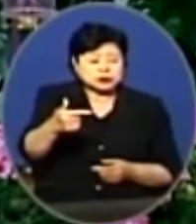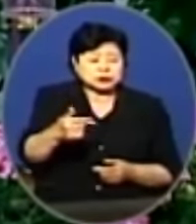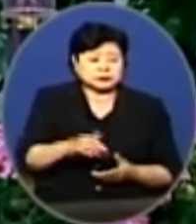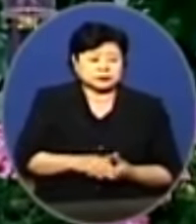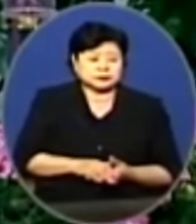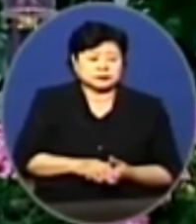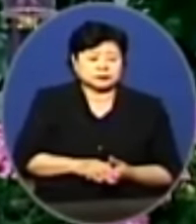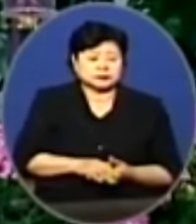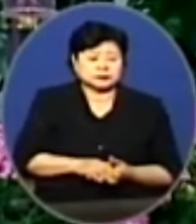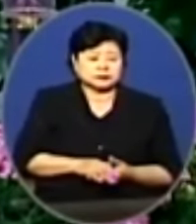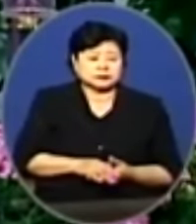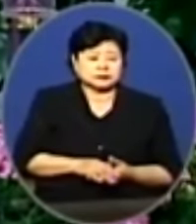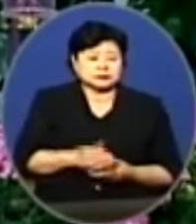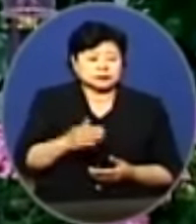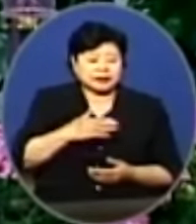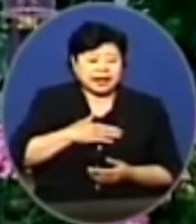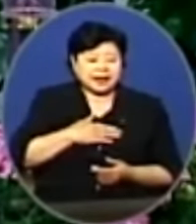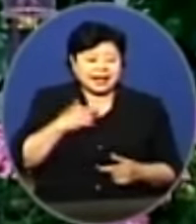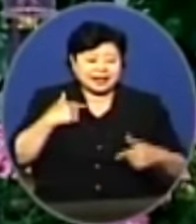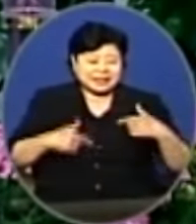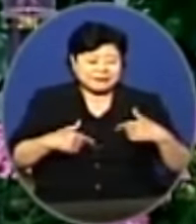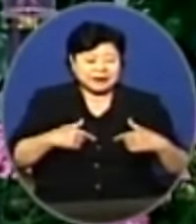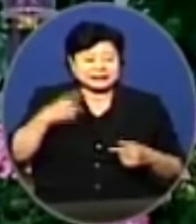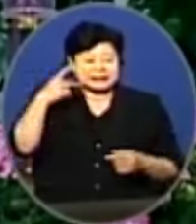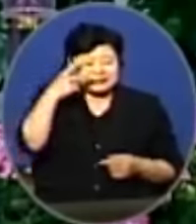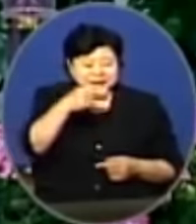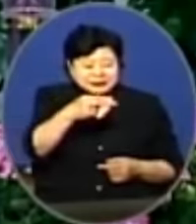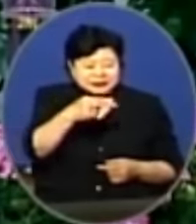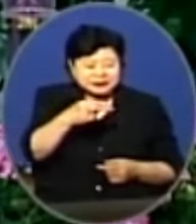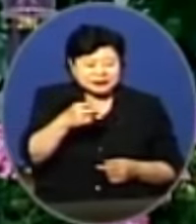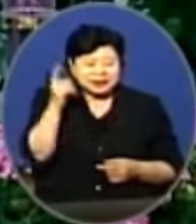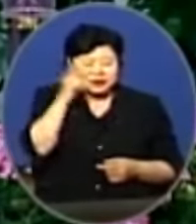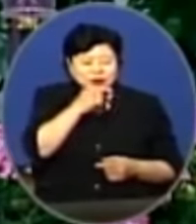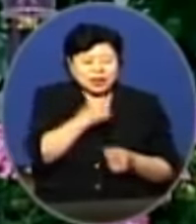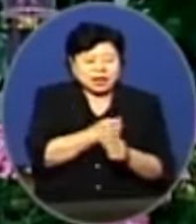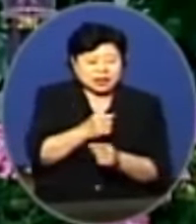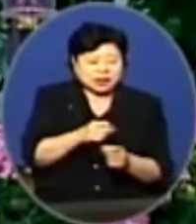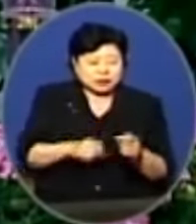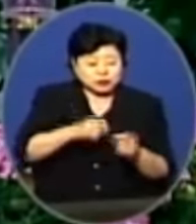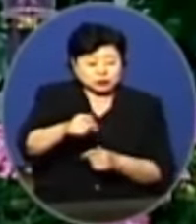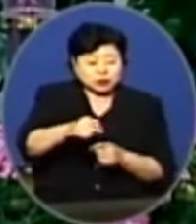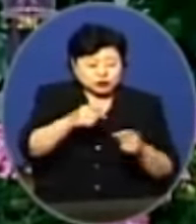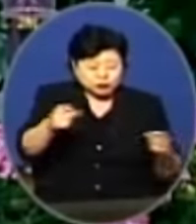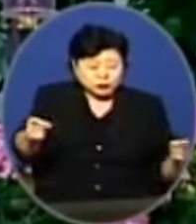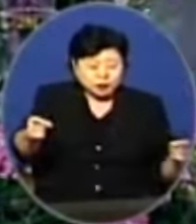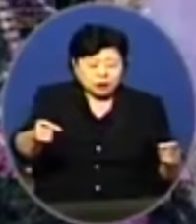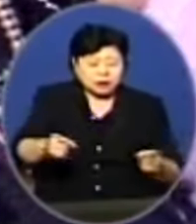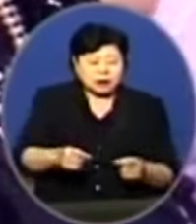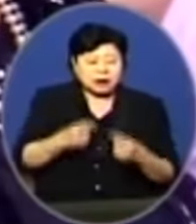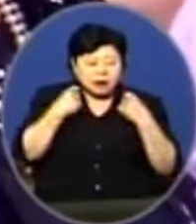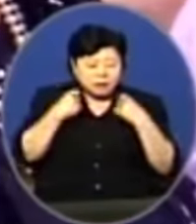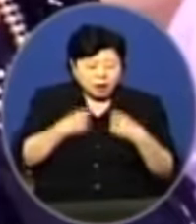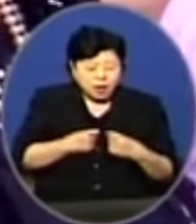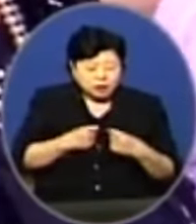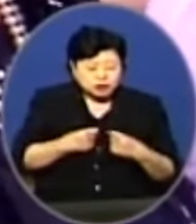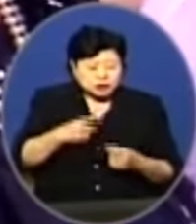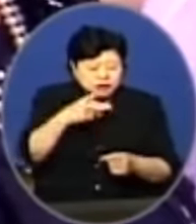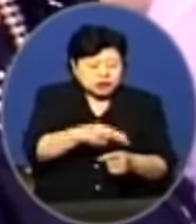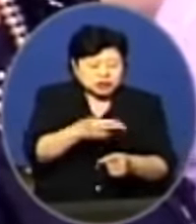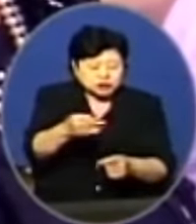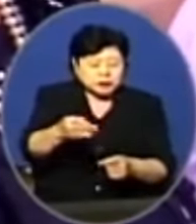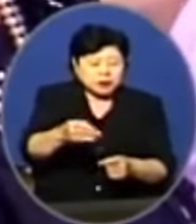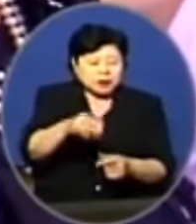다 같이 한번 읽어보십시다. 내가 기뻐하는 금식은 흉악의 결박을 풀어주며 멍에의